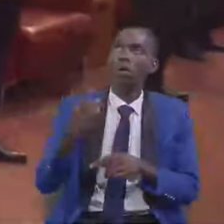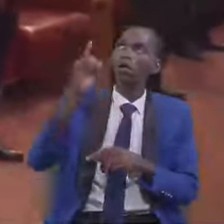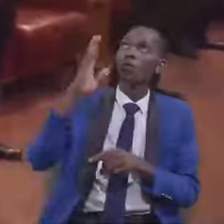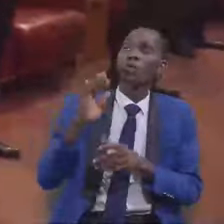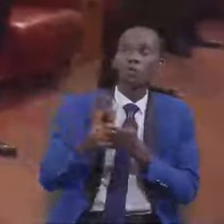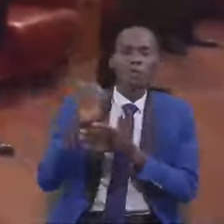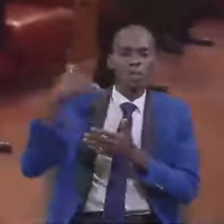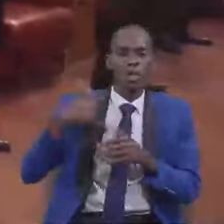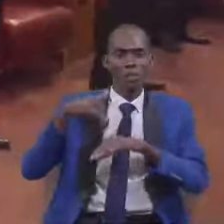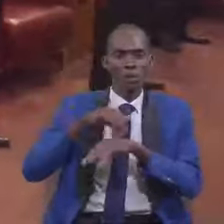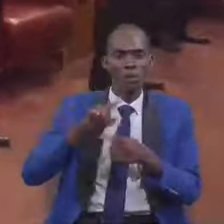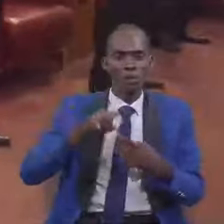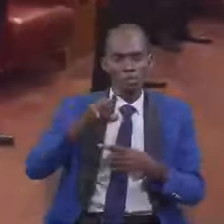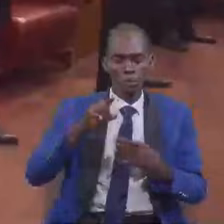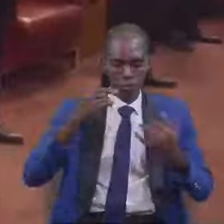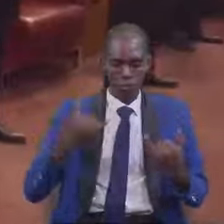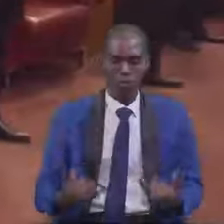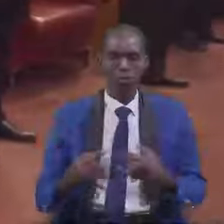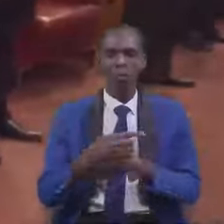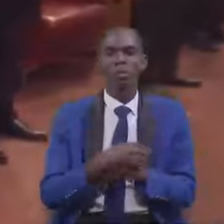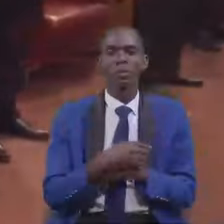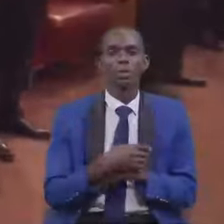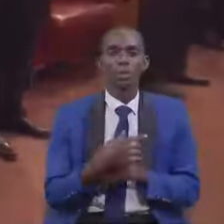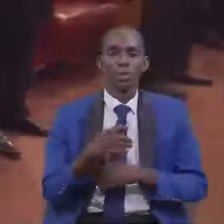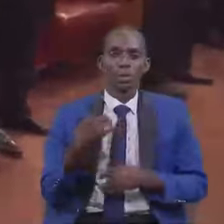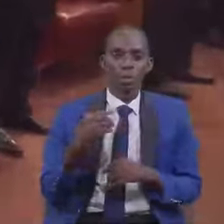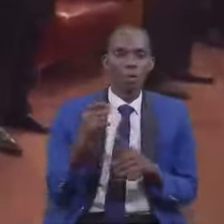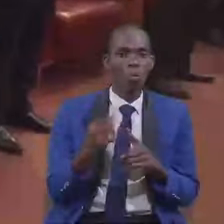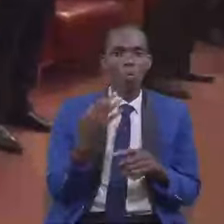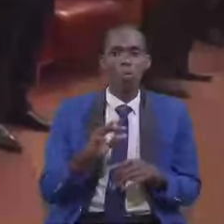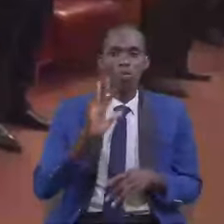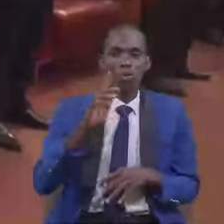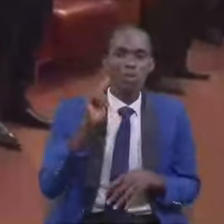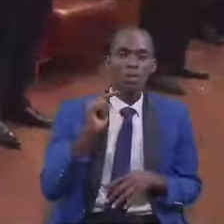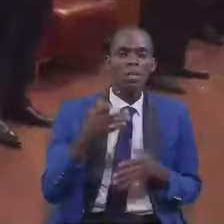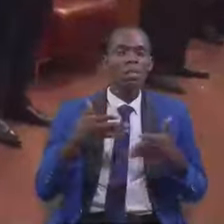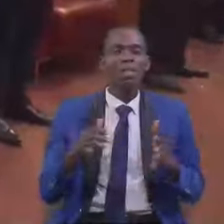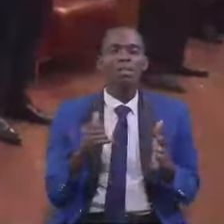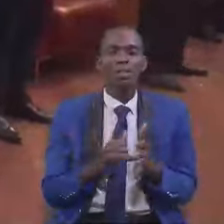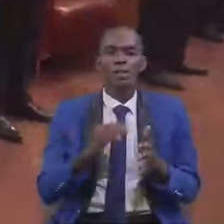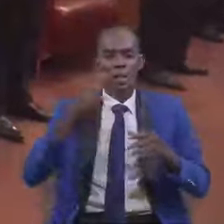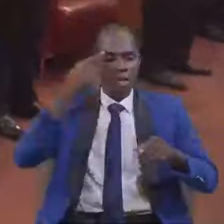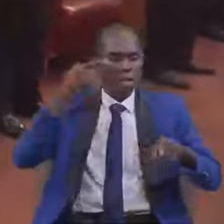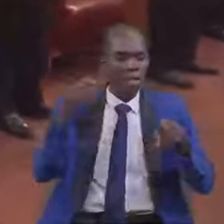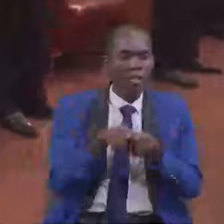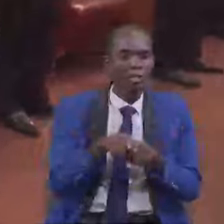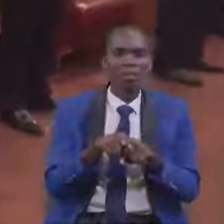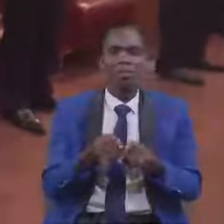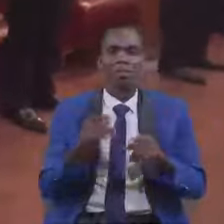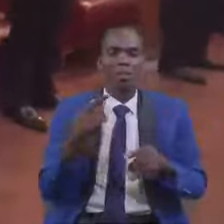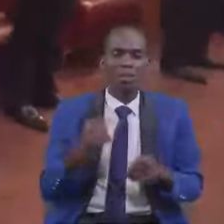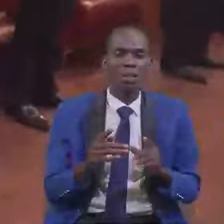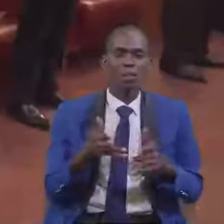envoyé ce soir. Rappelez-vous votre témoignage, que votre témoignage s'accorde, que la parole de votre